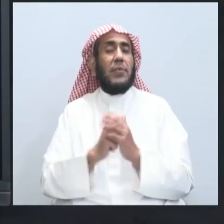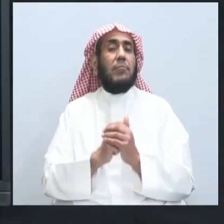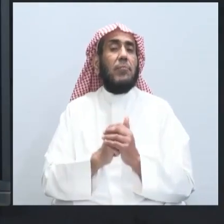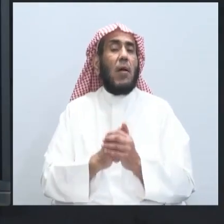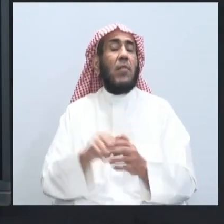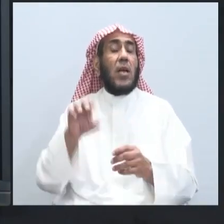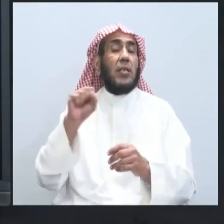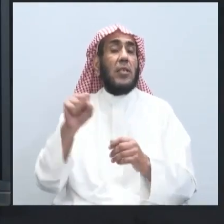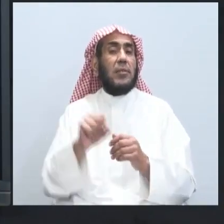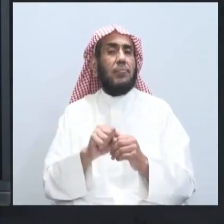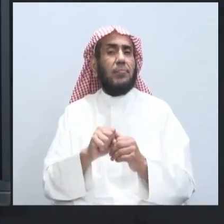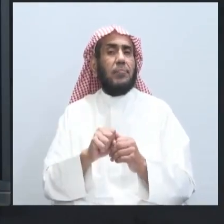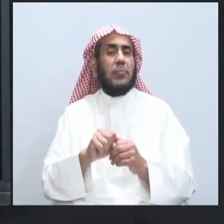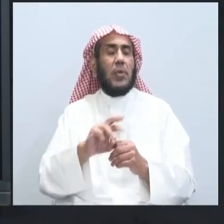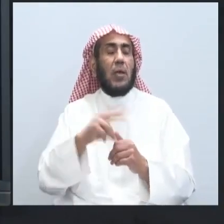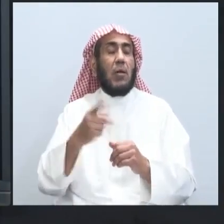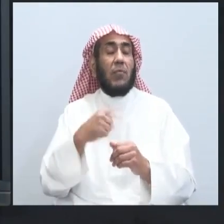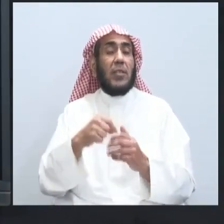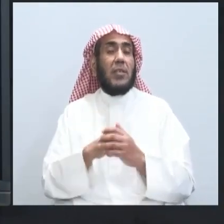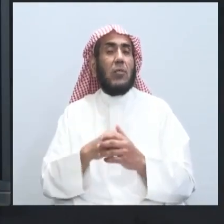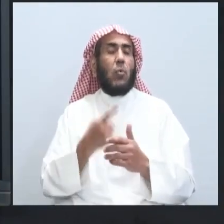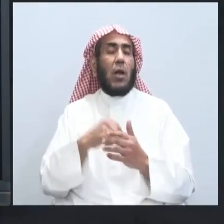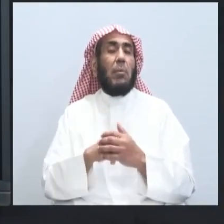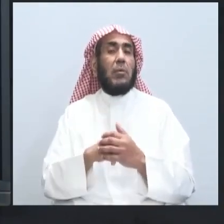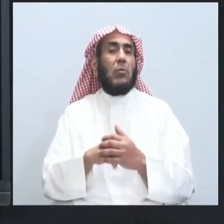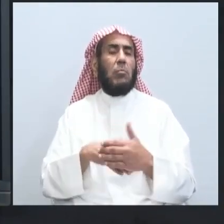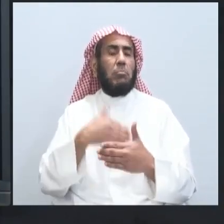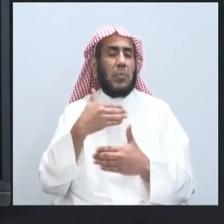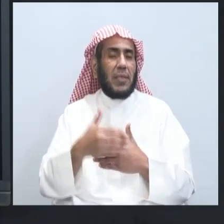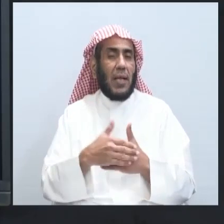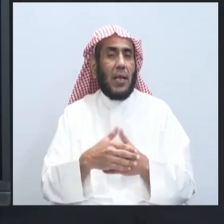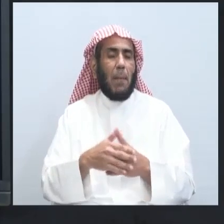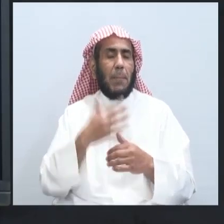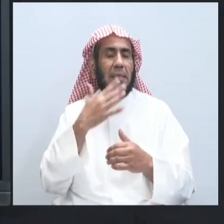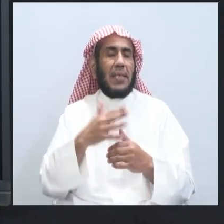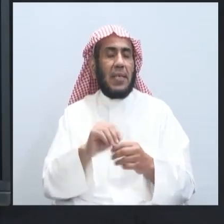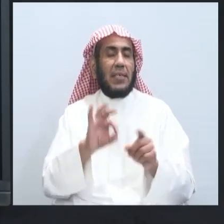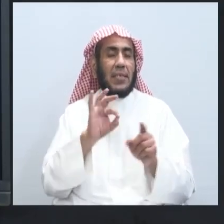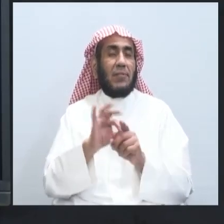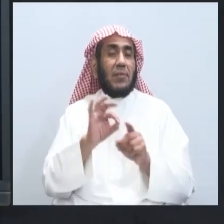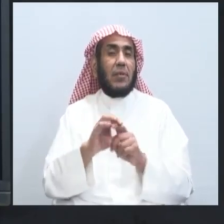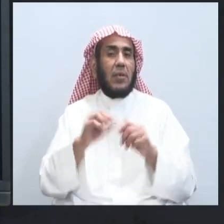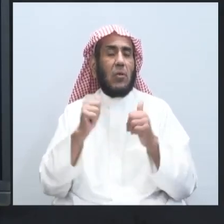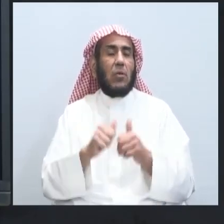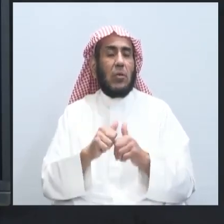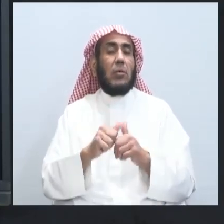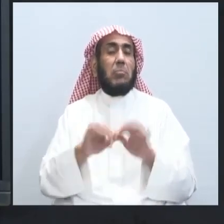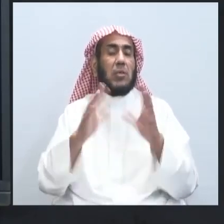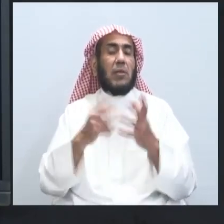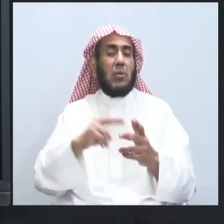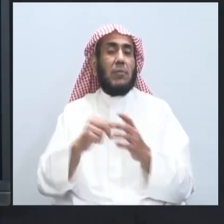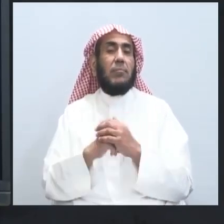في خصائص او يختلفون في احتياجات والرغبات وبالتالي من السهل ان نستهدف هؤلاء بصفات